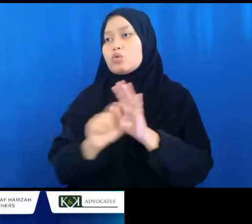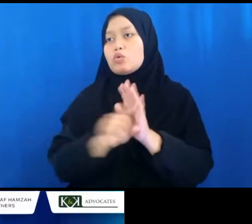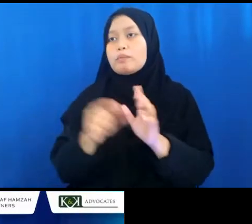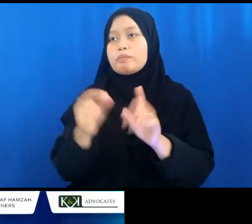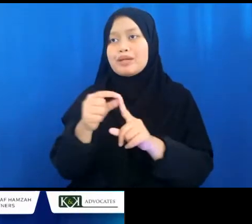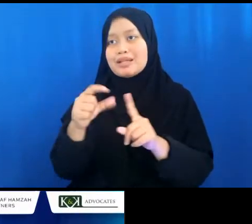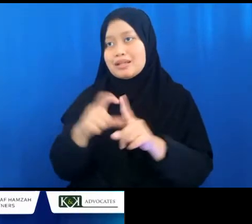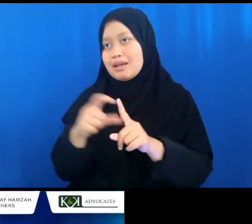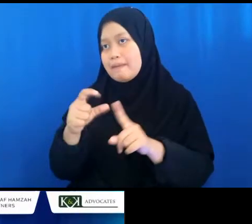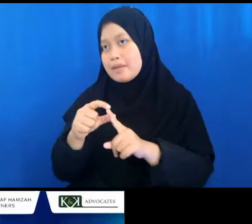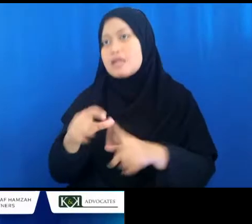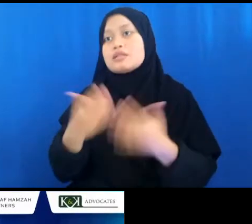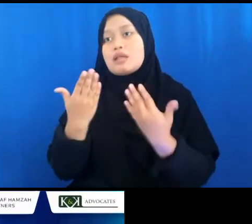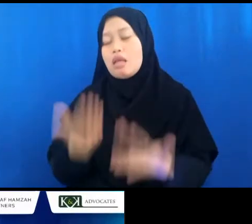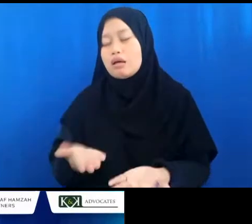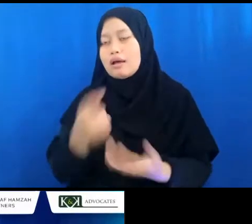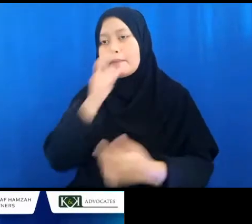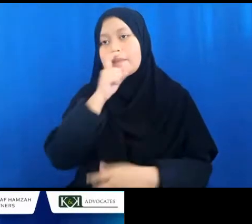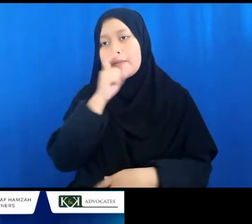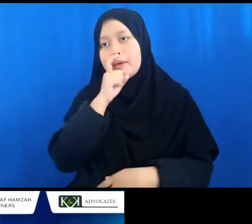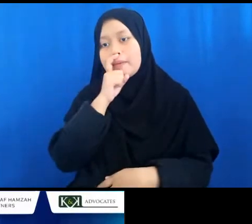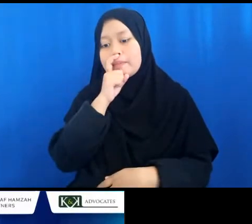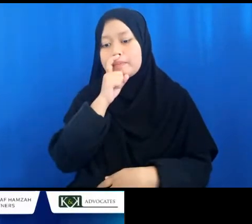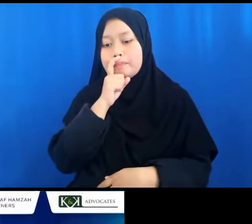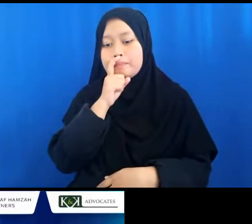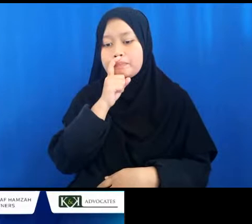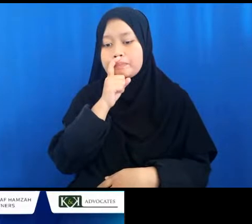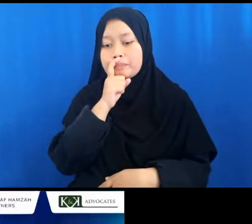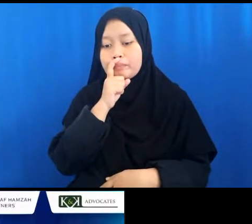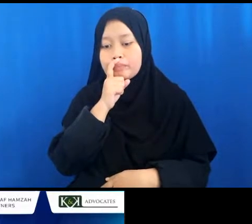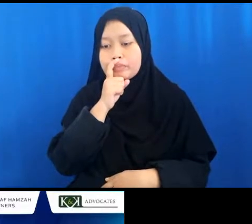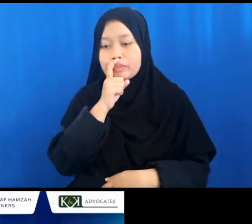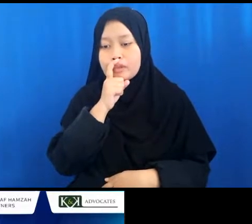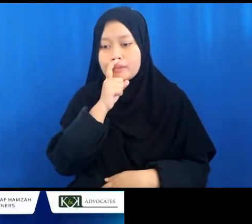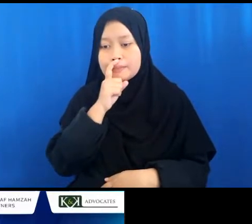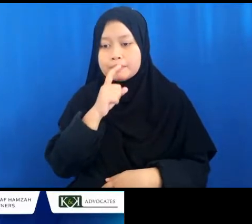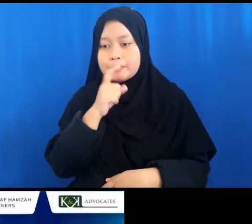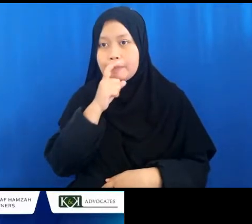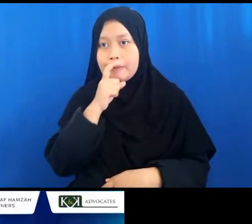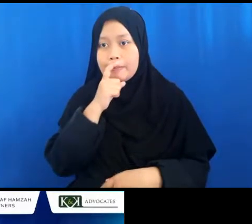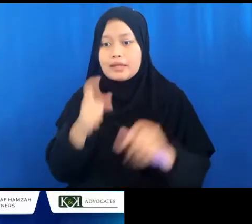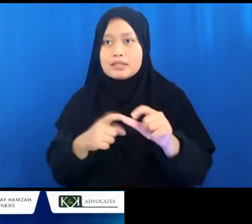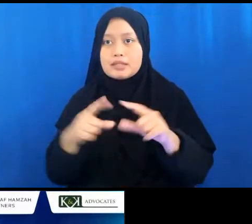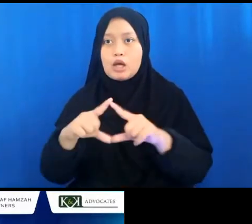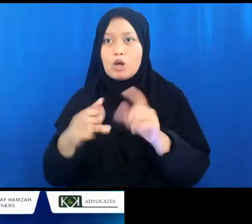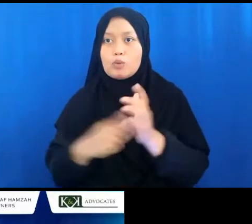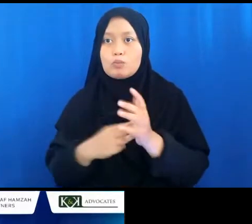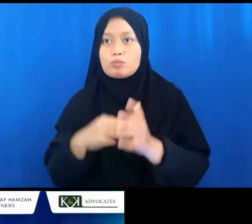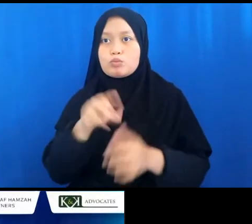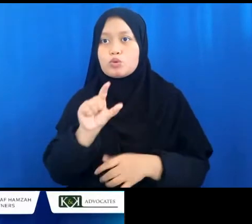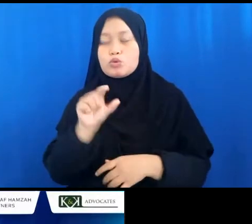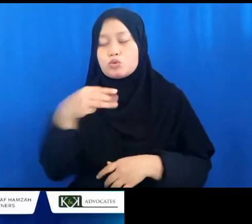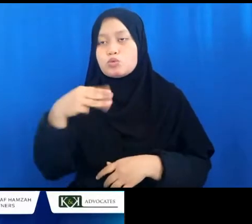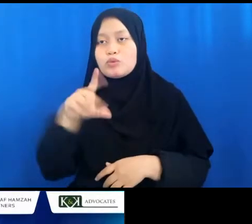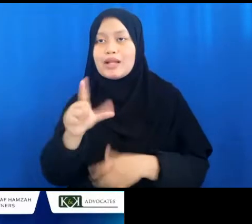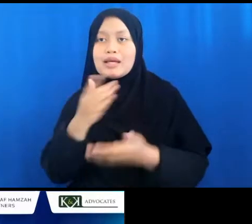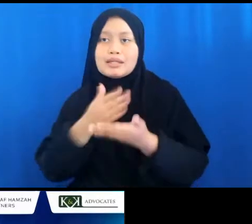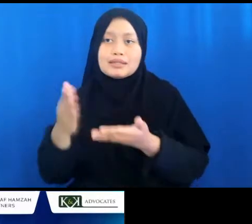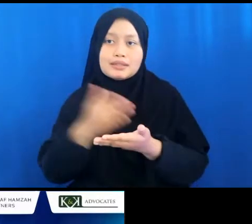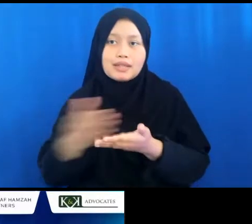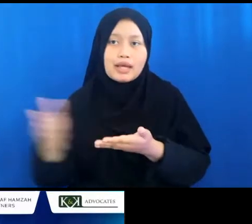saya persilahkan Bapak untuk memberikan pemateri ya untuk sharing bersama kita